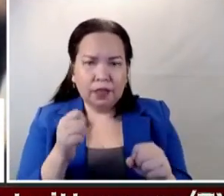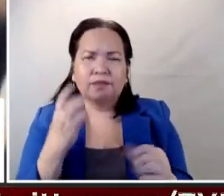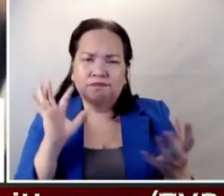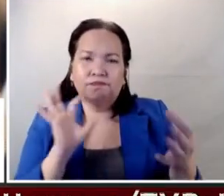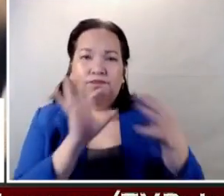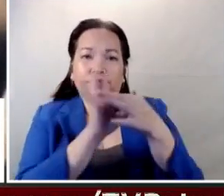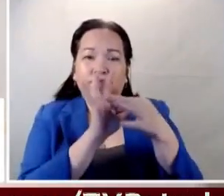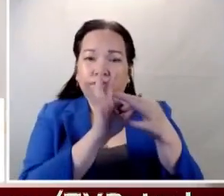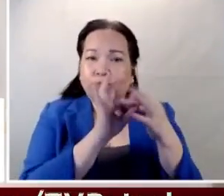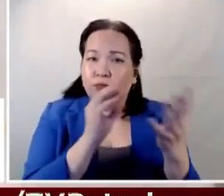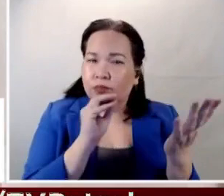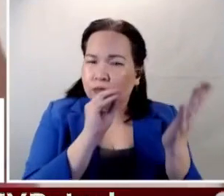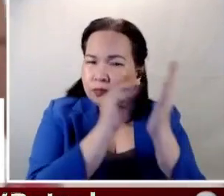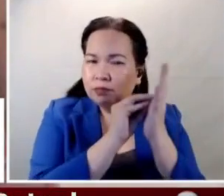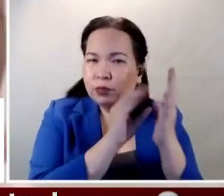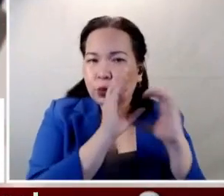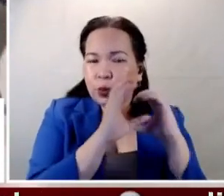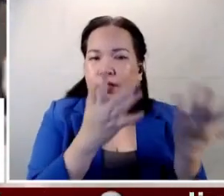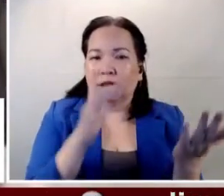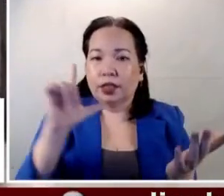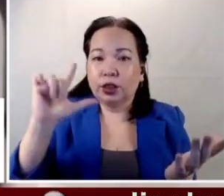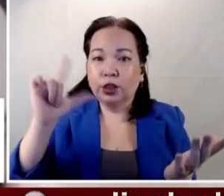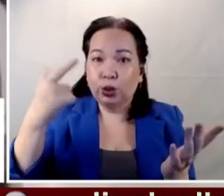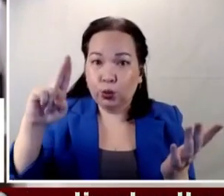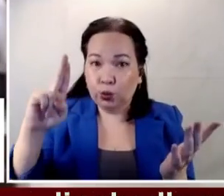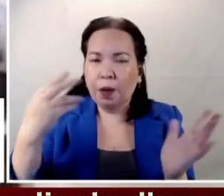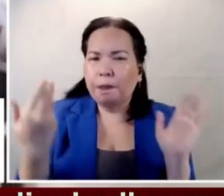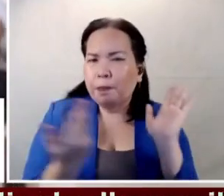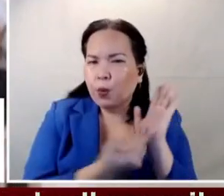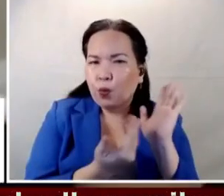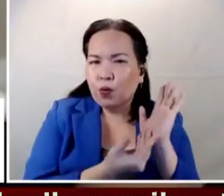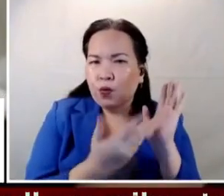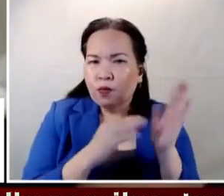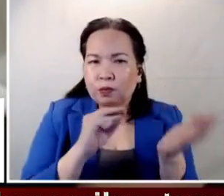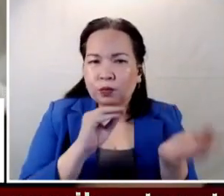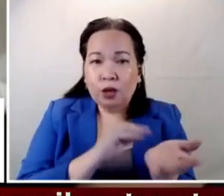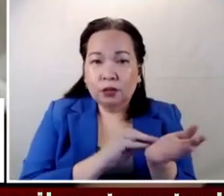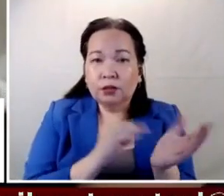magdala ng medical certificate na patunay ng comorbidity ng bata at